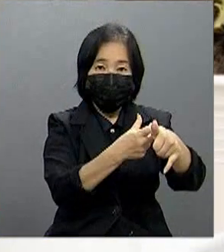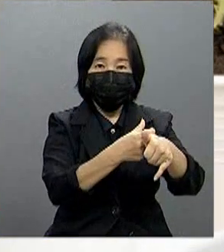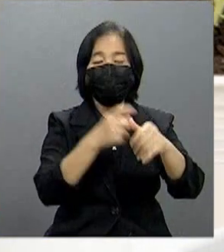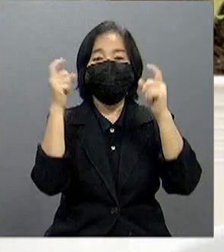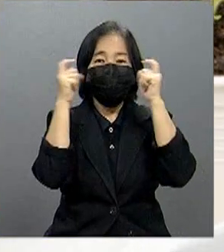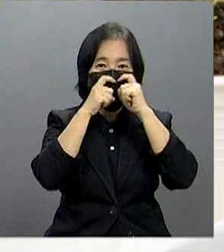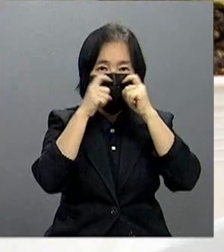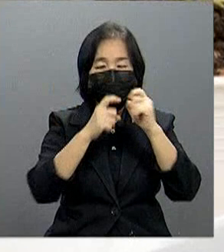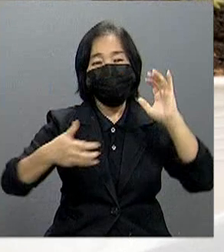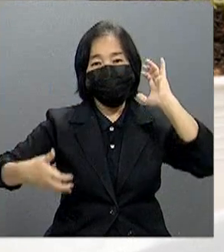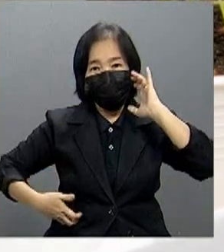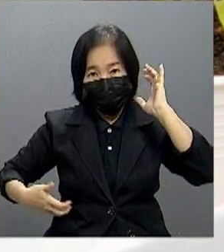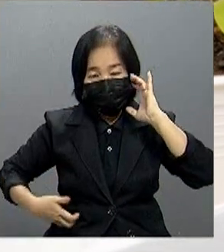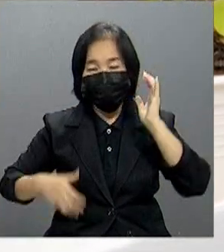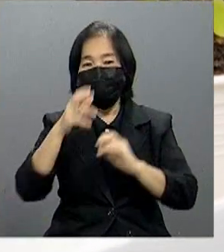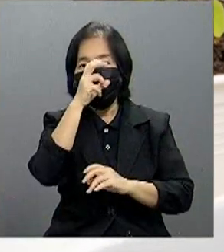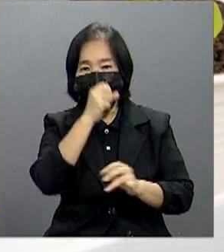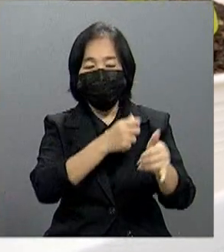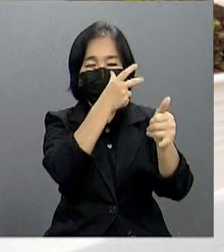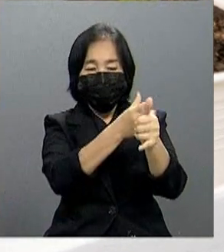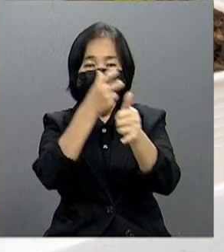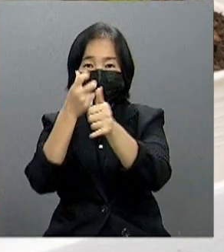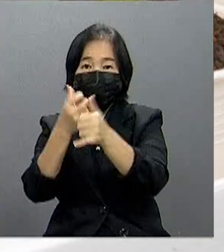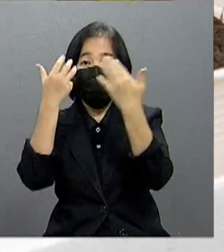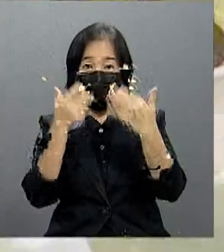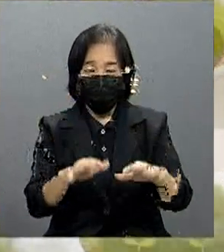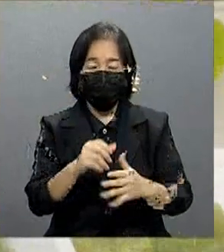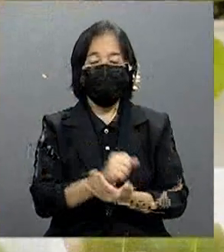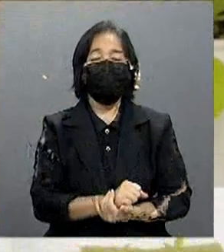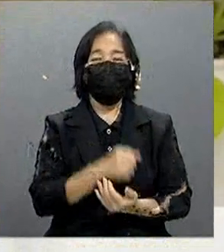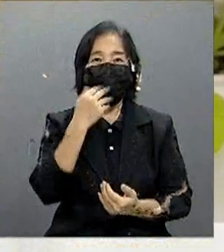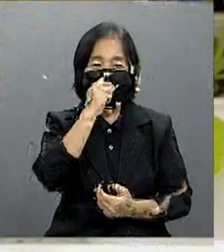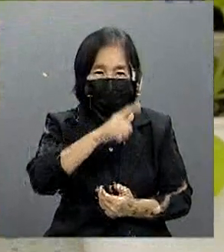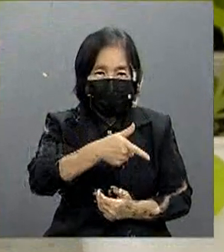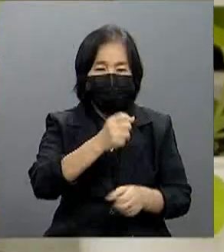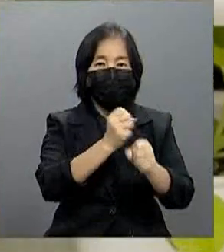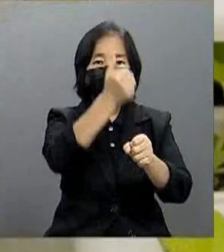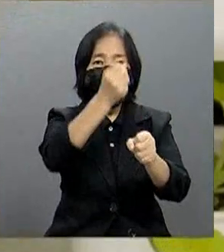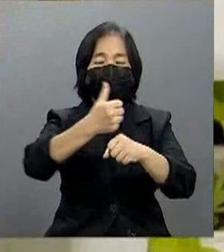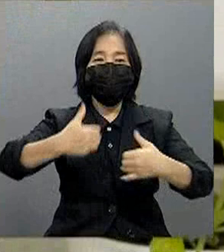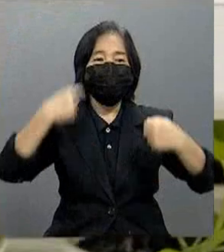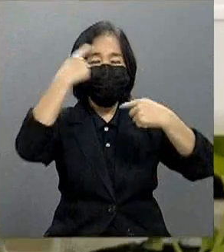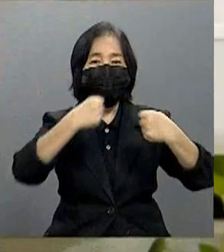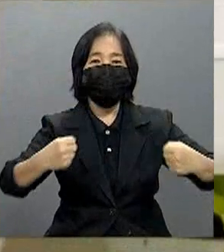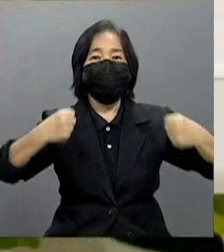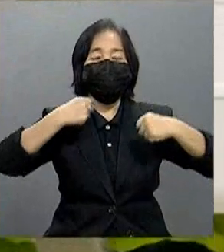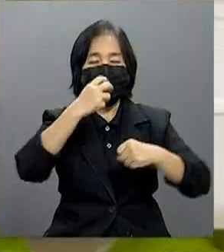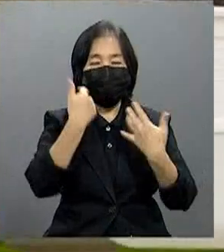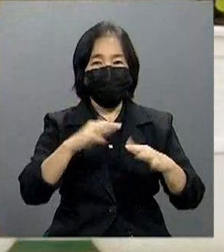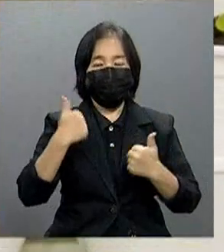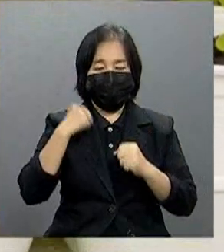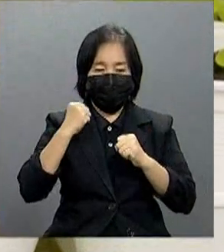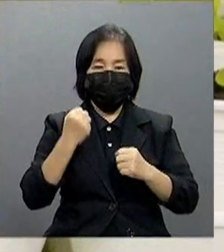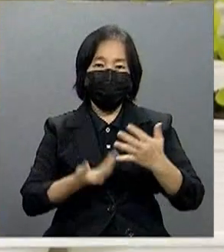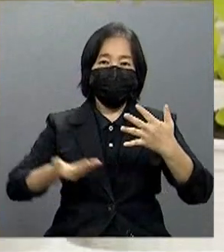กระตุ้นภูมิขึ้นมาที่ดีนะครับเราก็เลยคิดว่าเราก็กำลังจะไปต่อในสเต็ปต่อไปนั่นก็คือการทดสอบในม